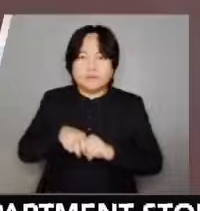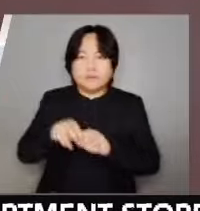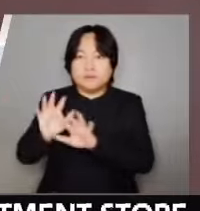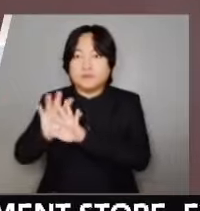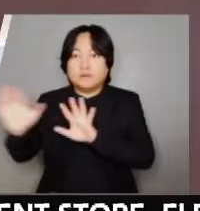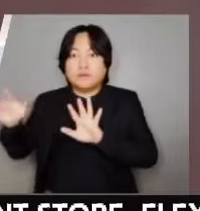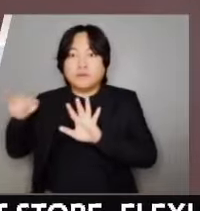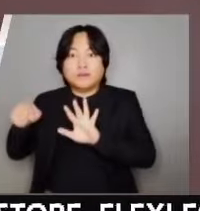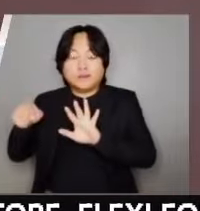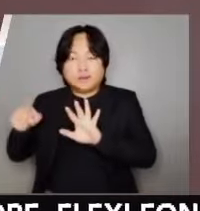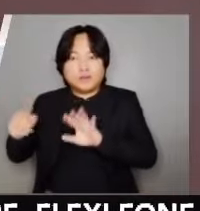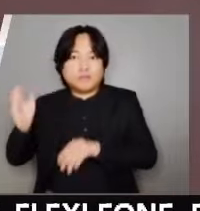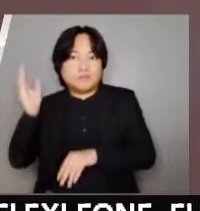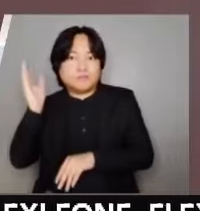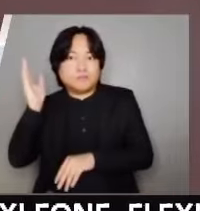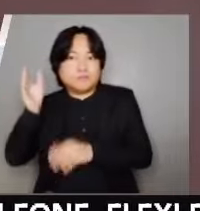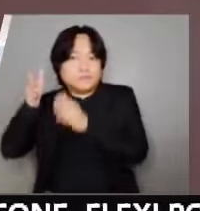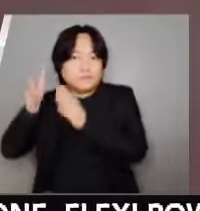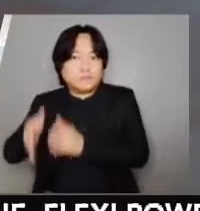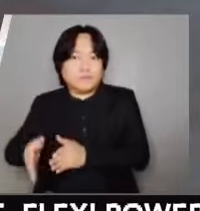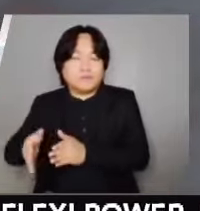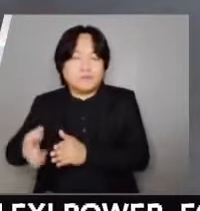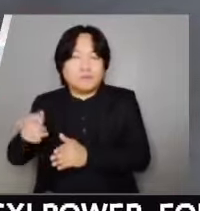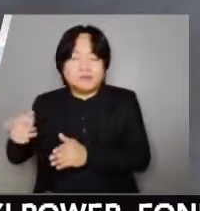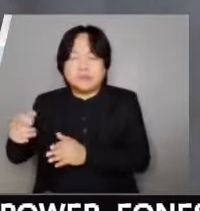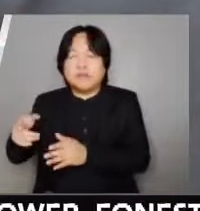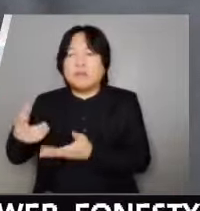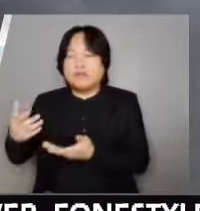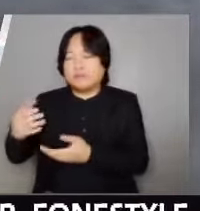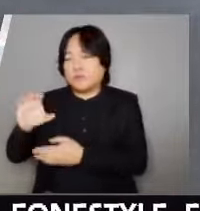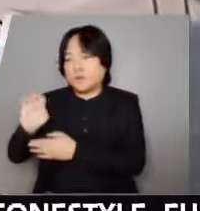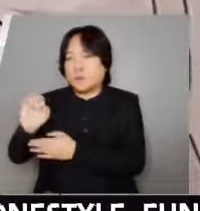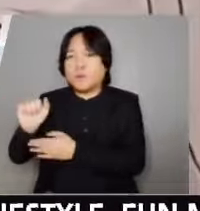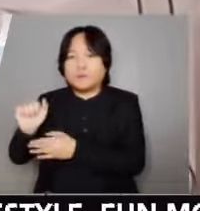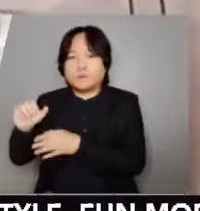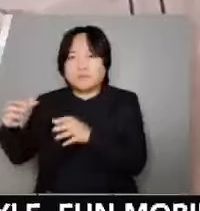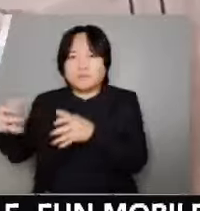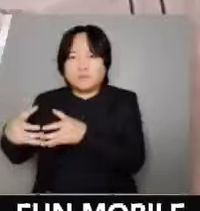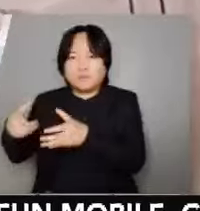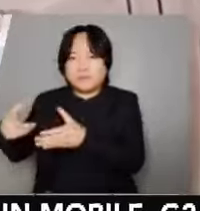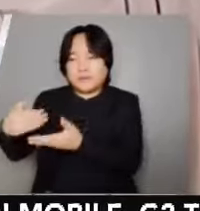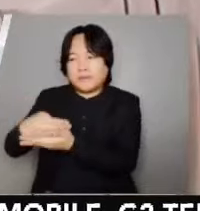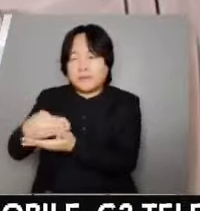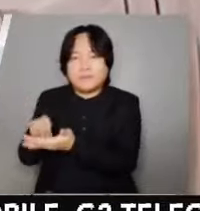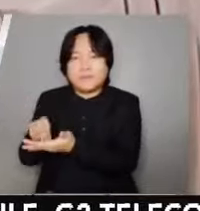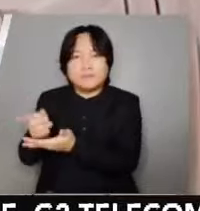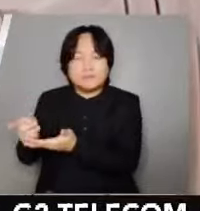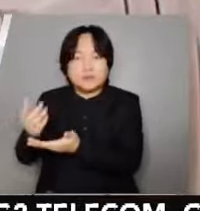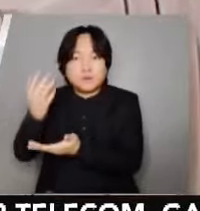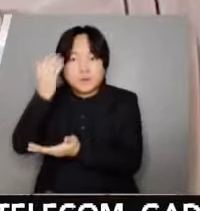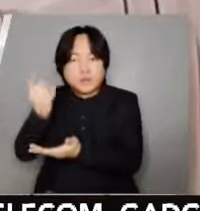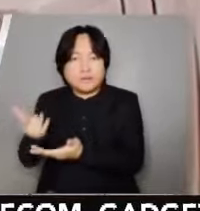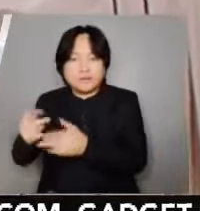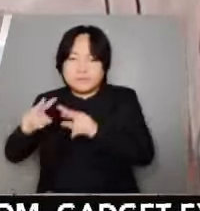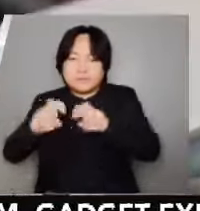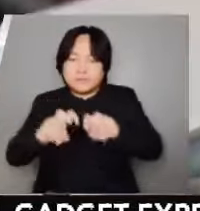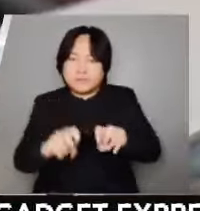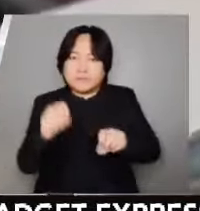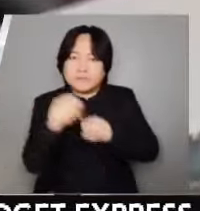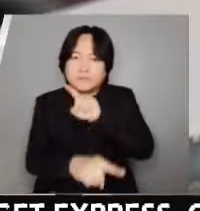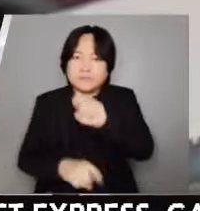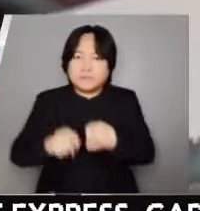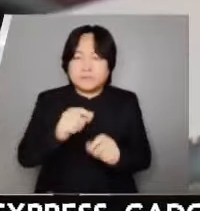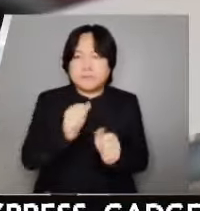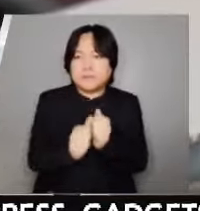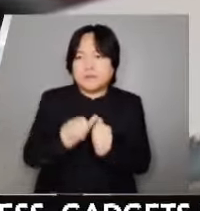mula sa Budget Department at Commission on Audit para sa pagdinig ng House Committee on Good Government and Public Accountability.